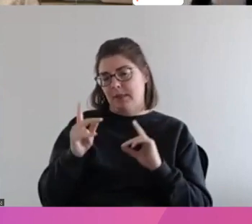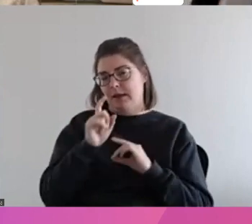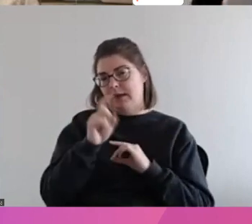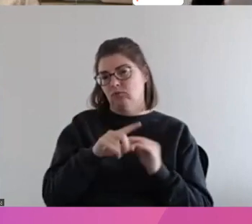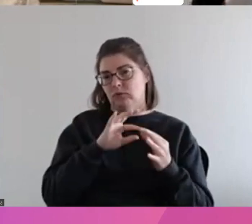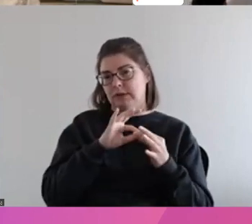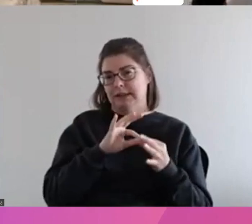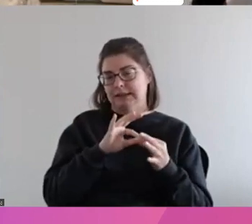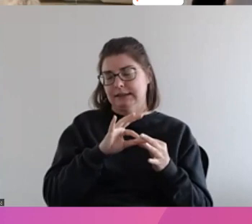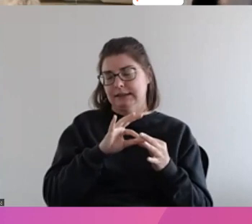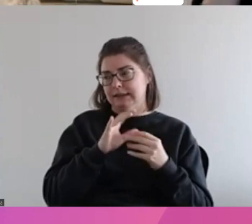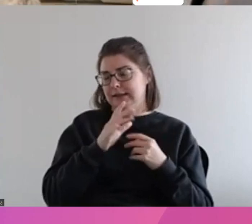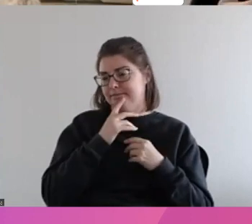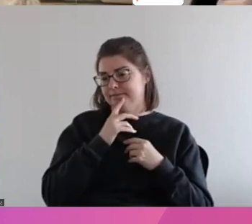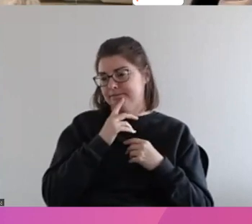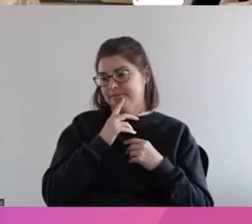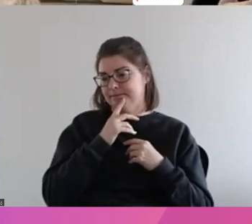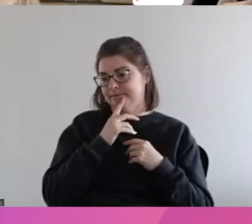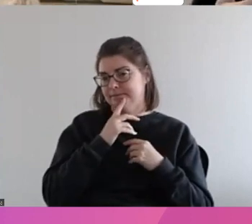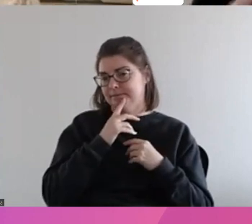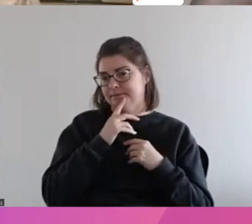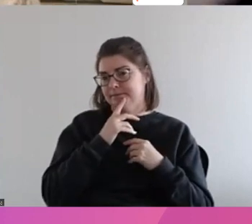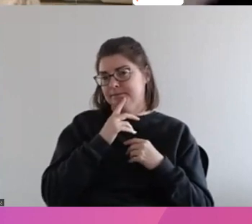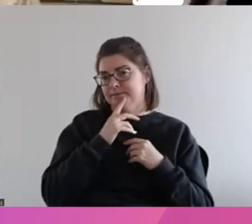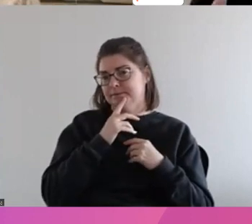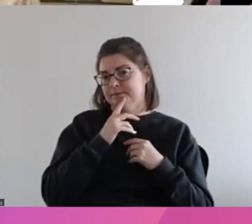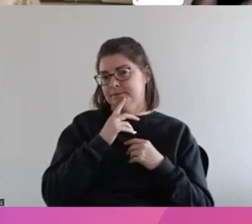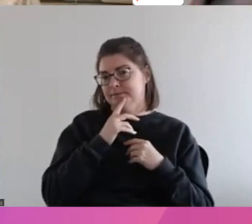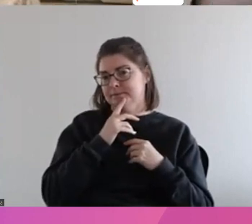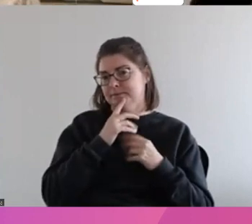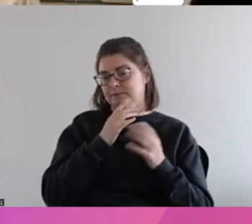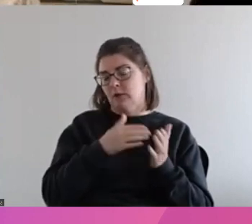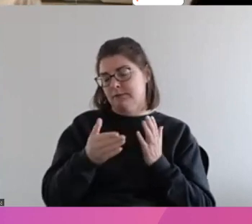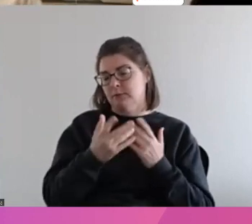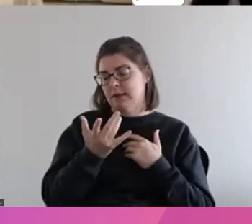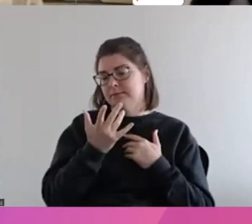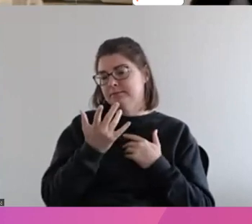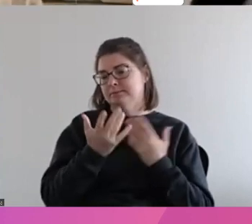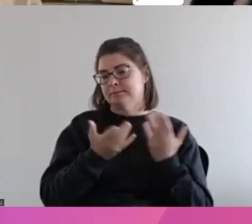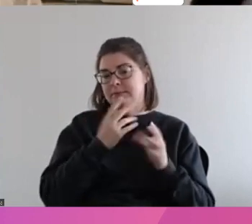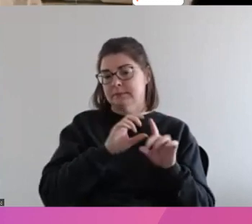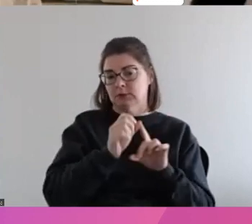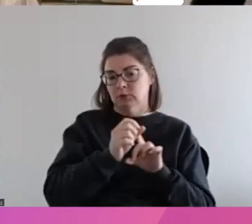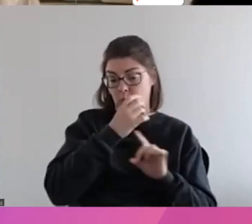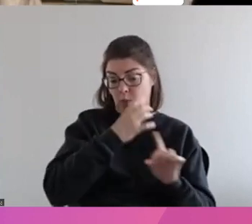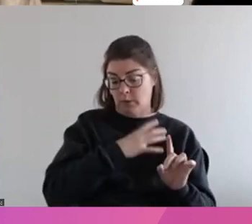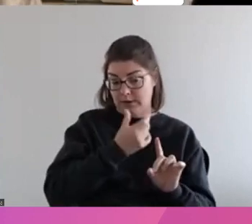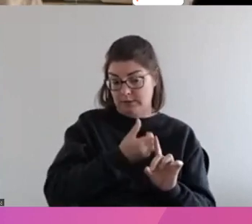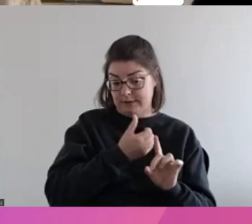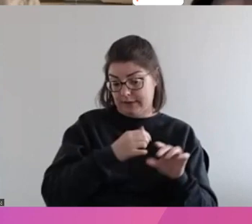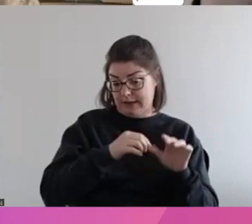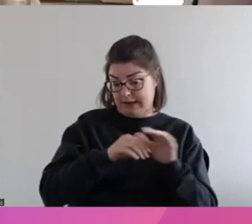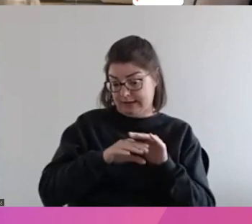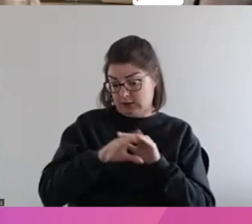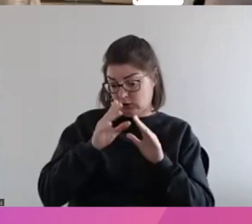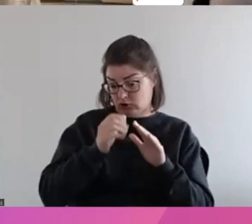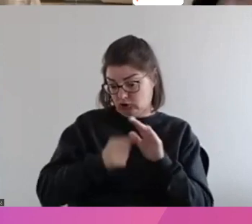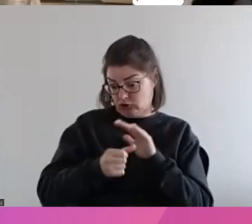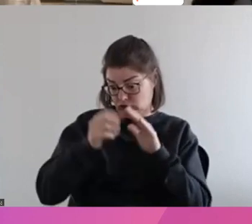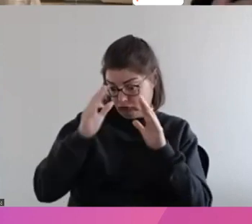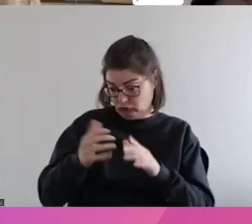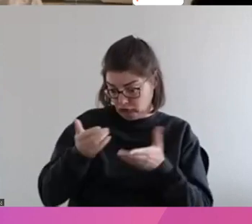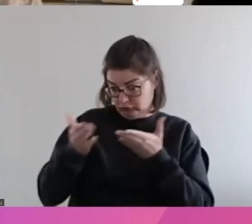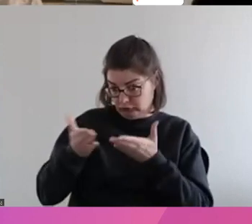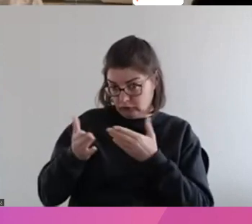certaines personnes posent des questions parce que souvent, il pourrait y avoir des cas où